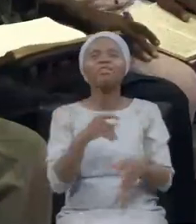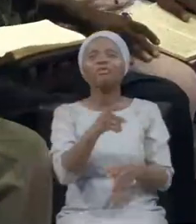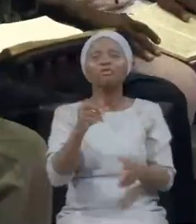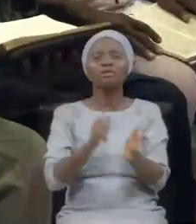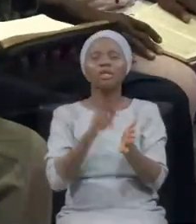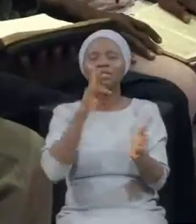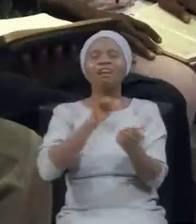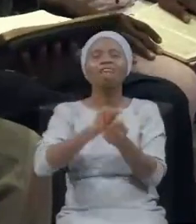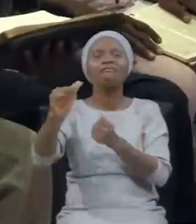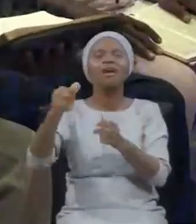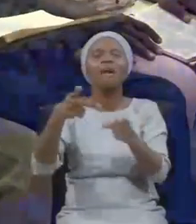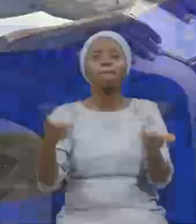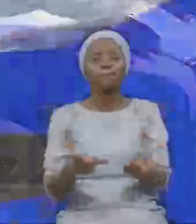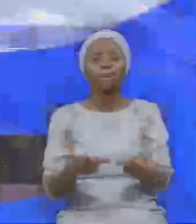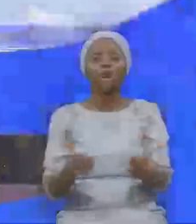qui sont au loin,